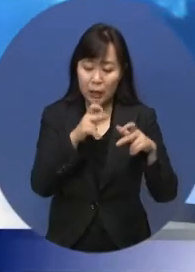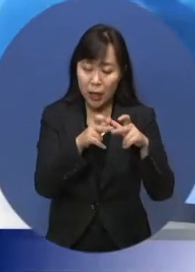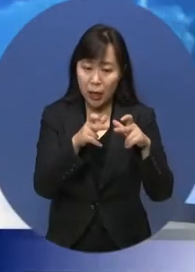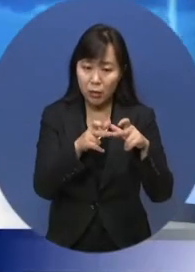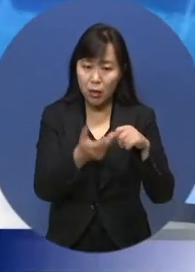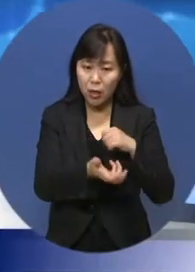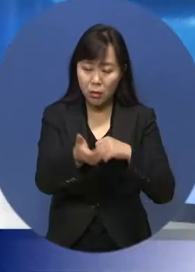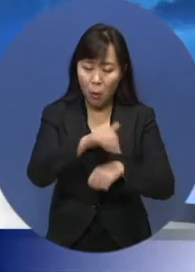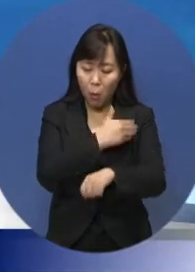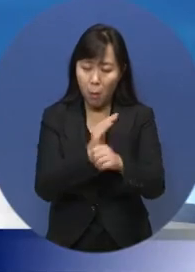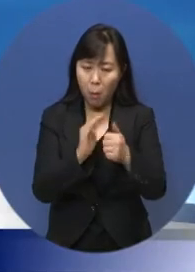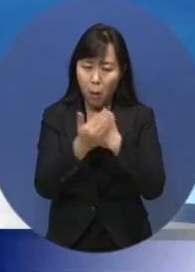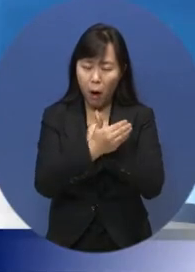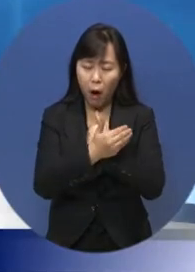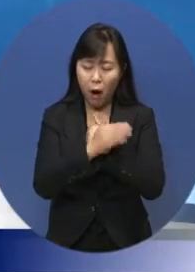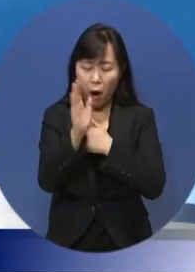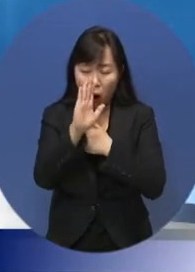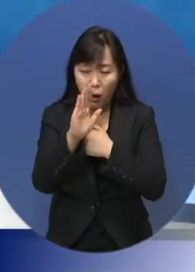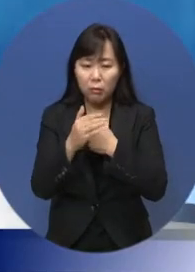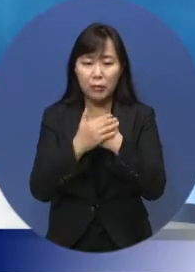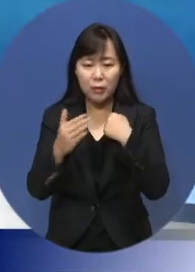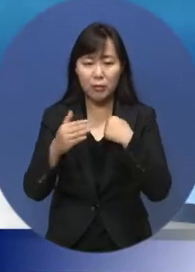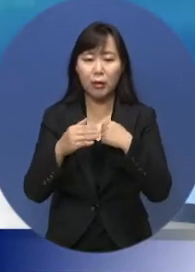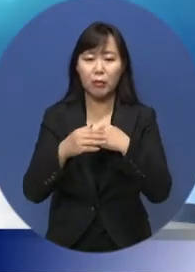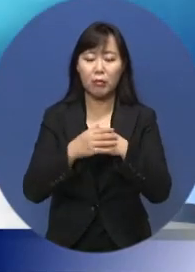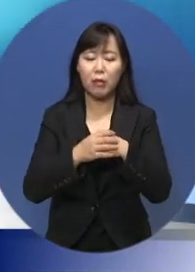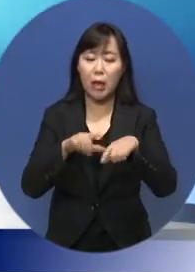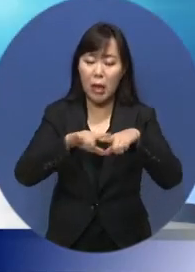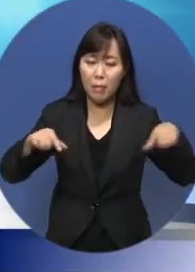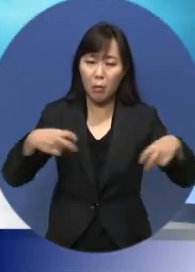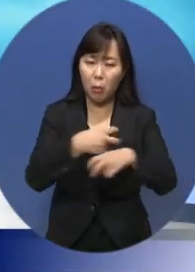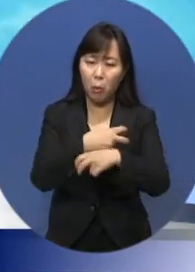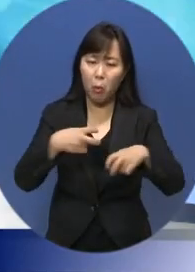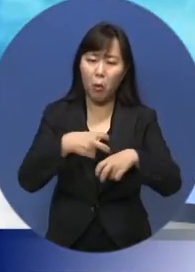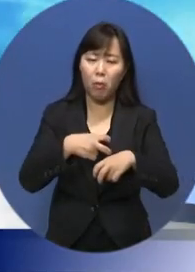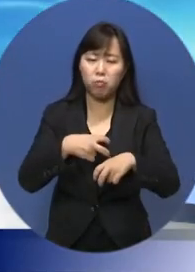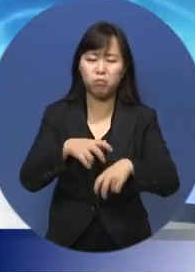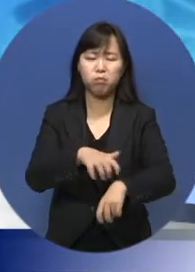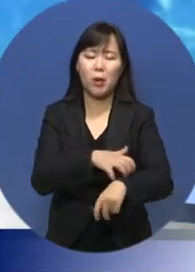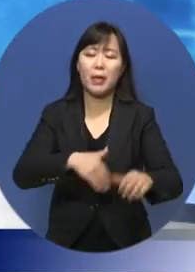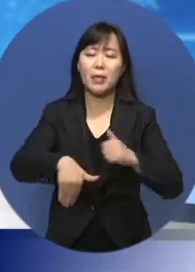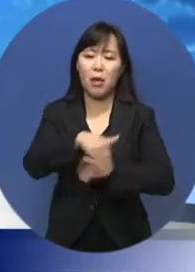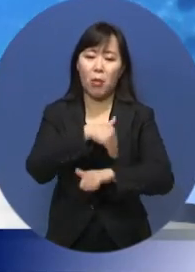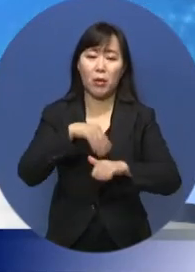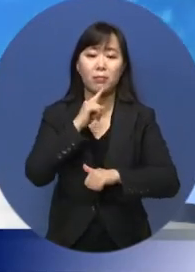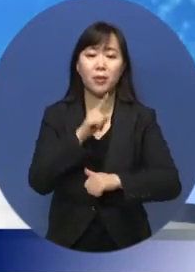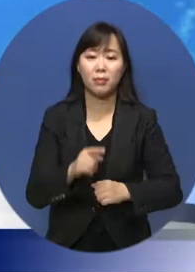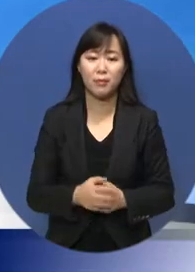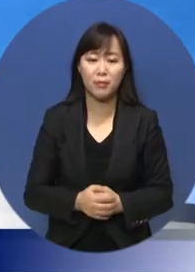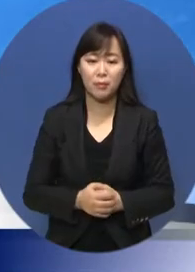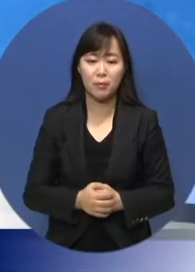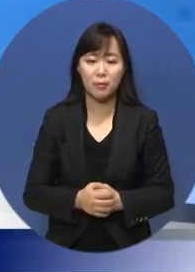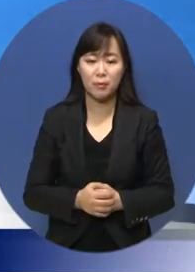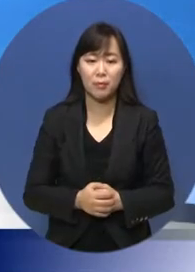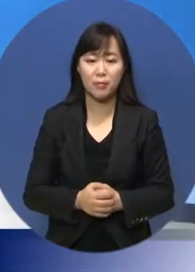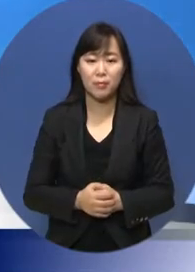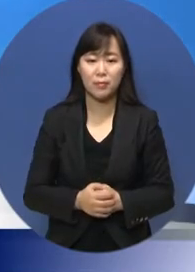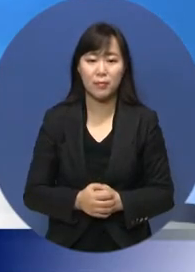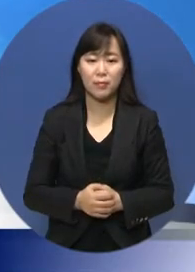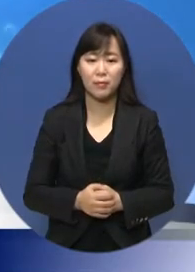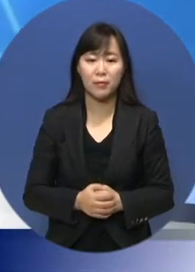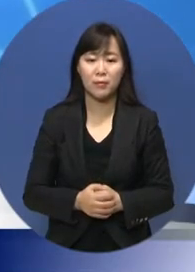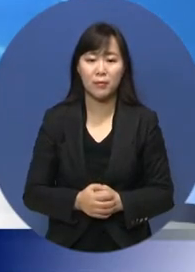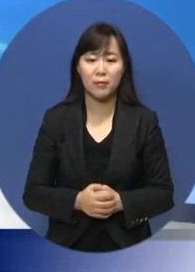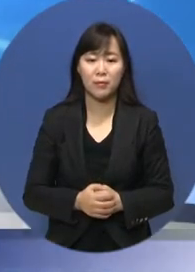시각장애인들의 이동권이 보장되지 않아 대중교통 이용하기도 매우 불편한 현실이라고 하는데요. 자세한 내용